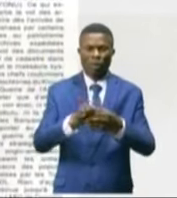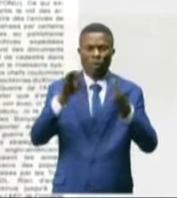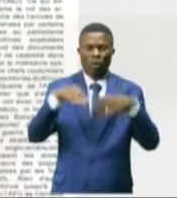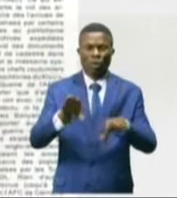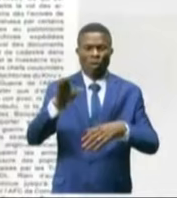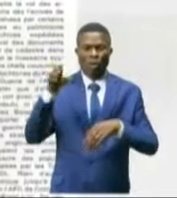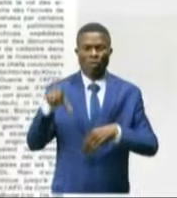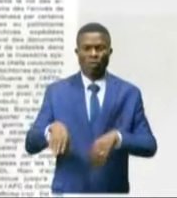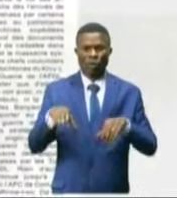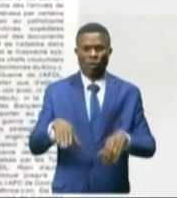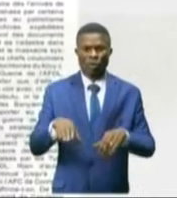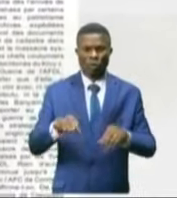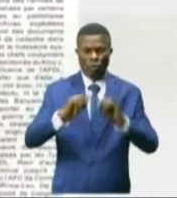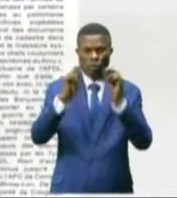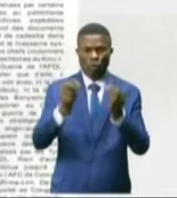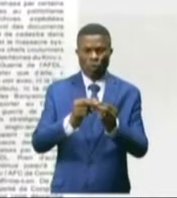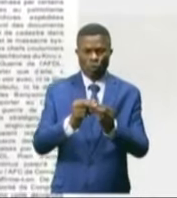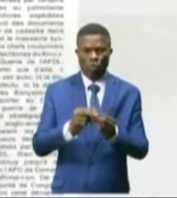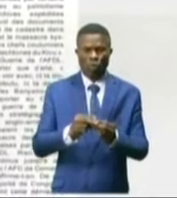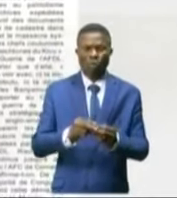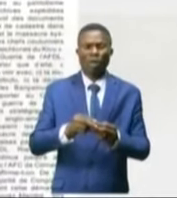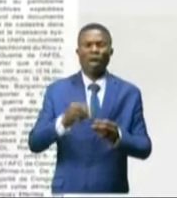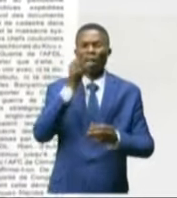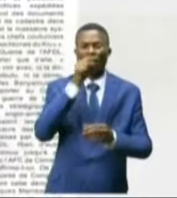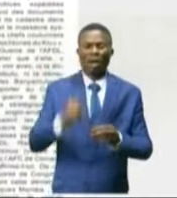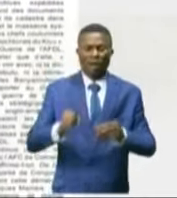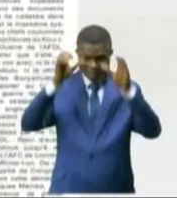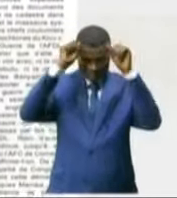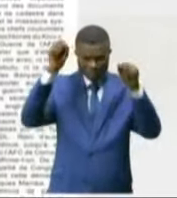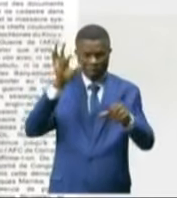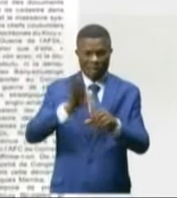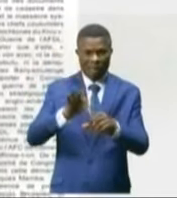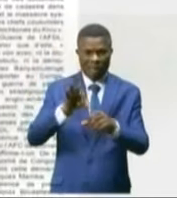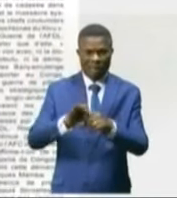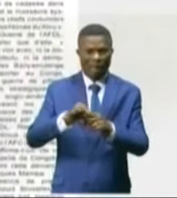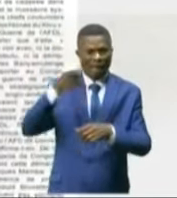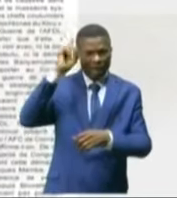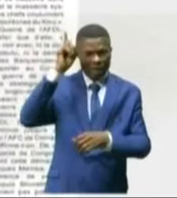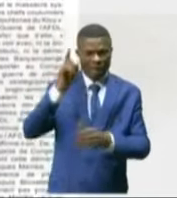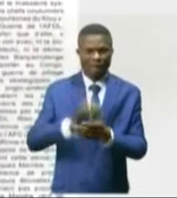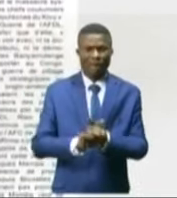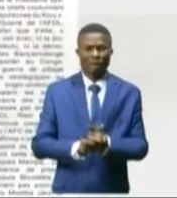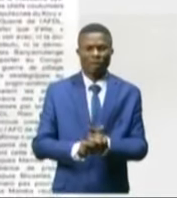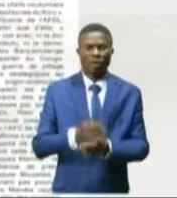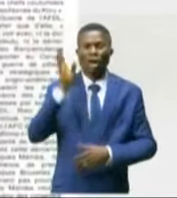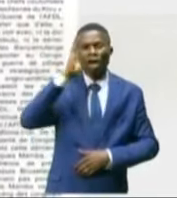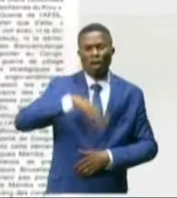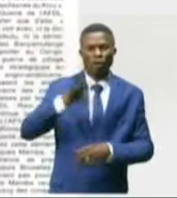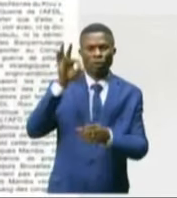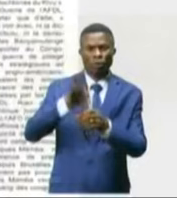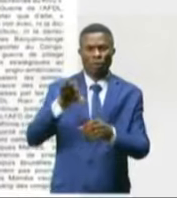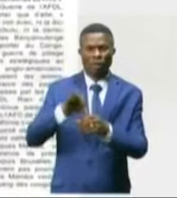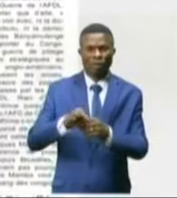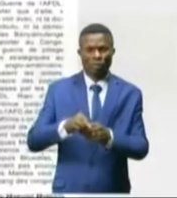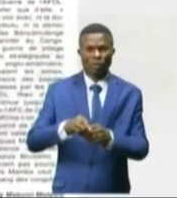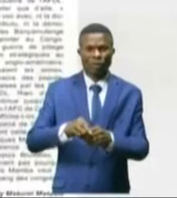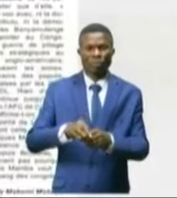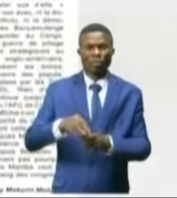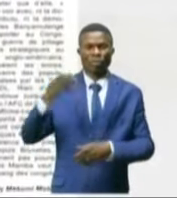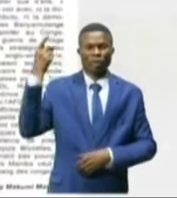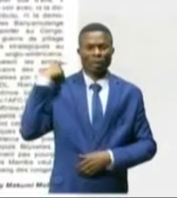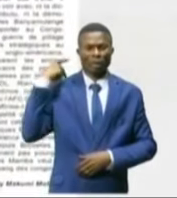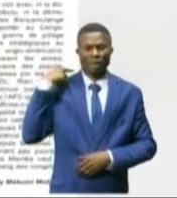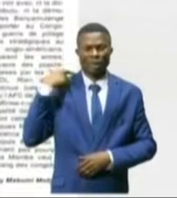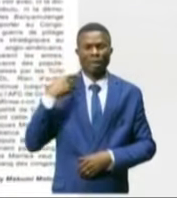Congo de Corneille Nanga, une mutation de 1-23 RDF. Ainsi donc, après son échec à l'élection législative, note